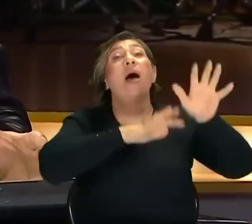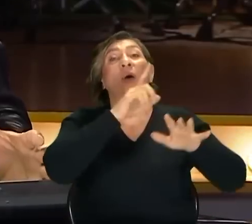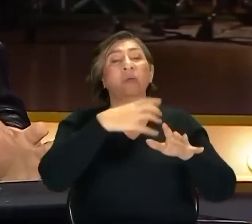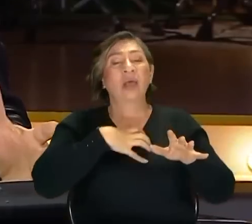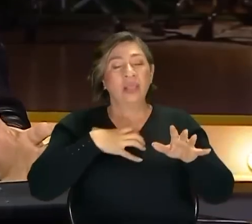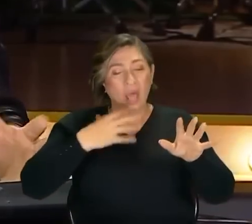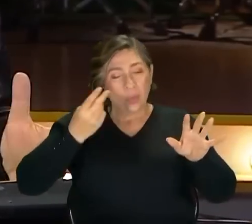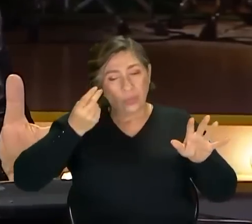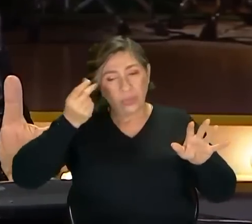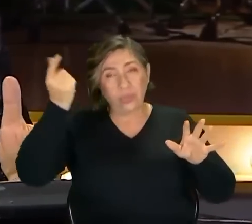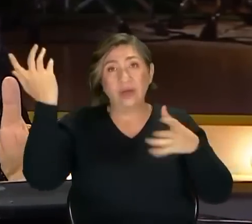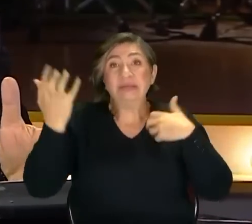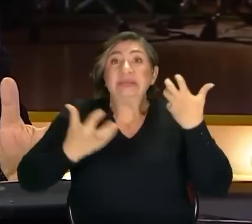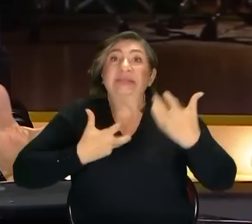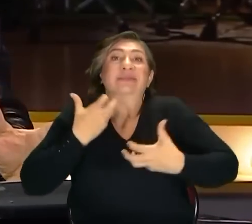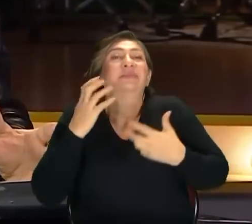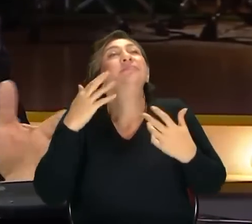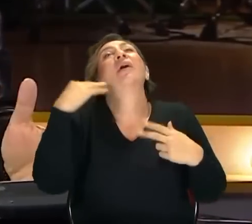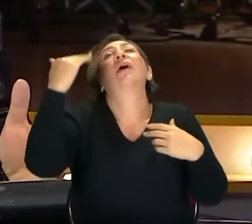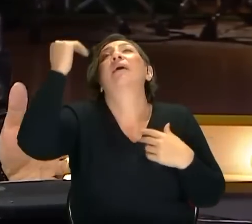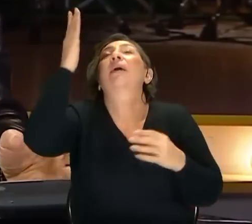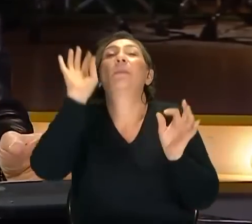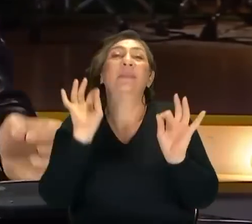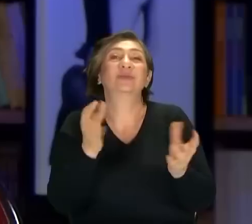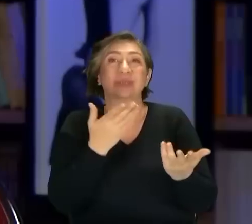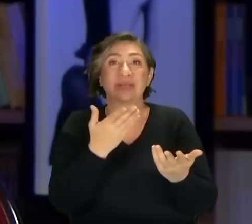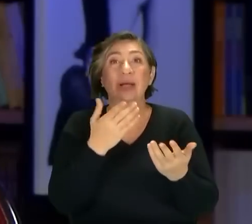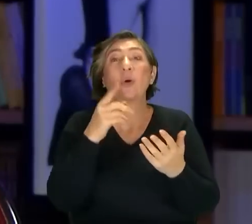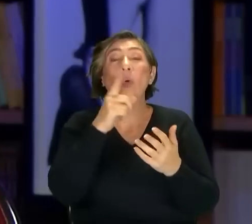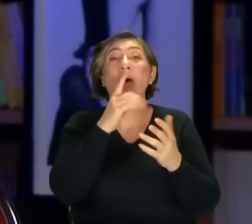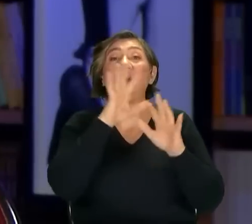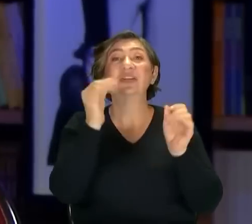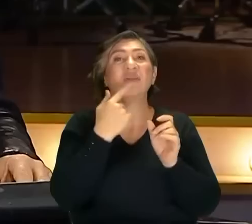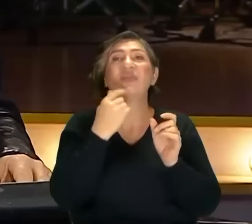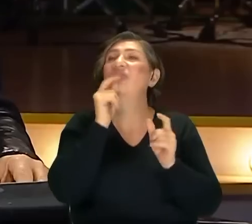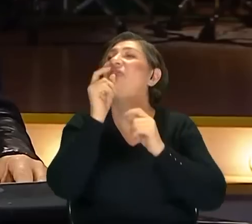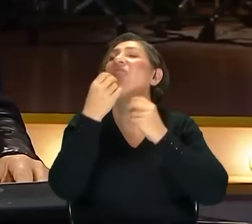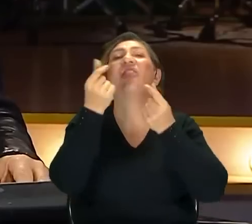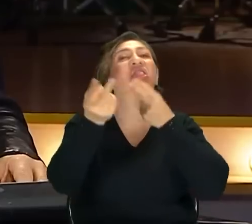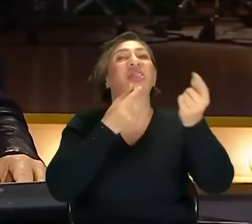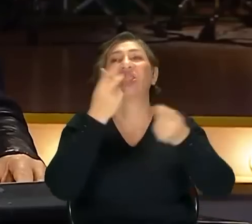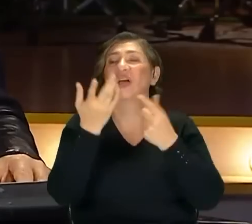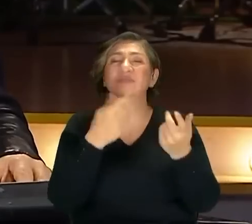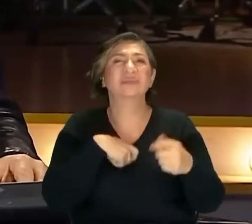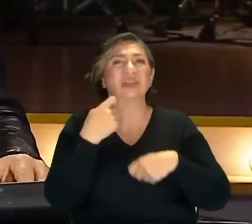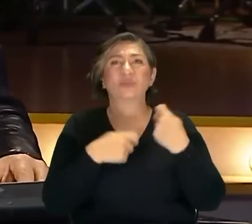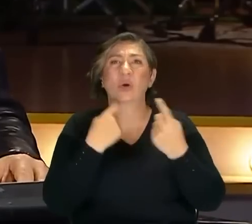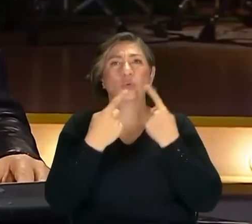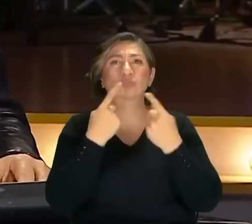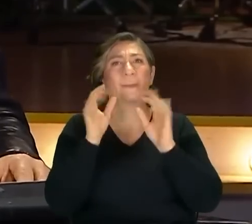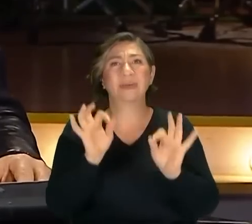görünce böyle kudurdu. Kudurunca ağzına her şey çıkmaya başladı.